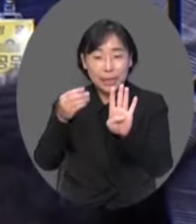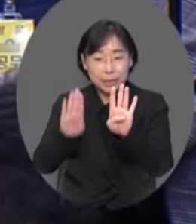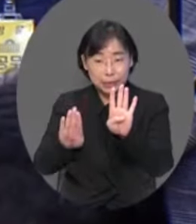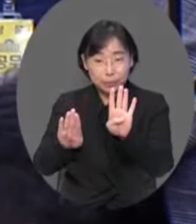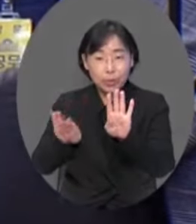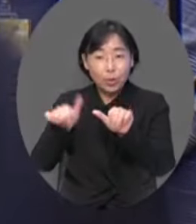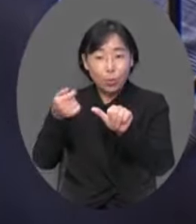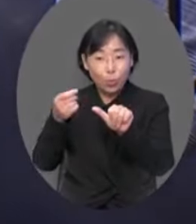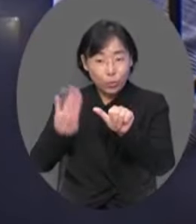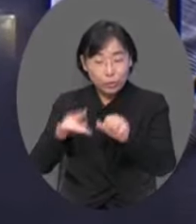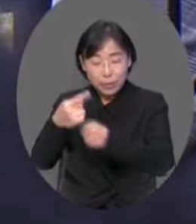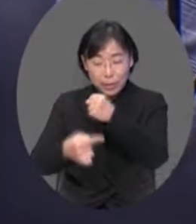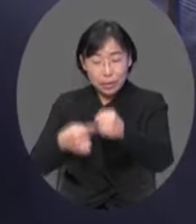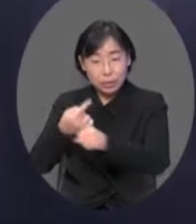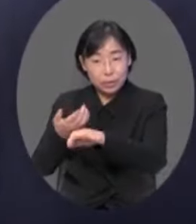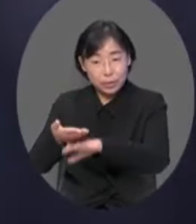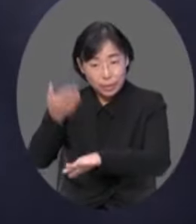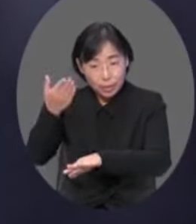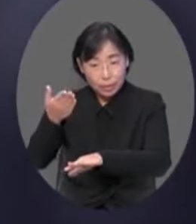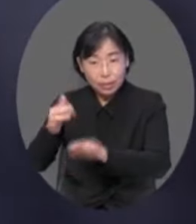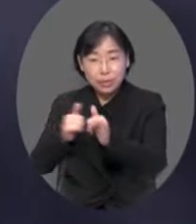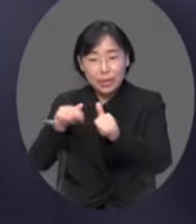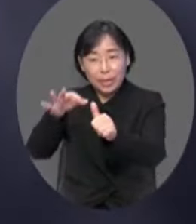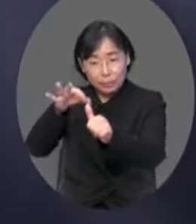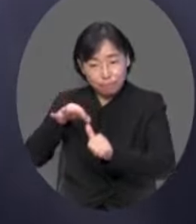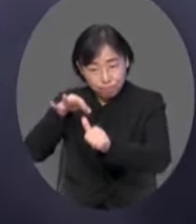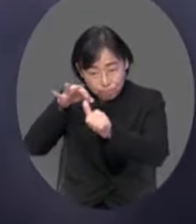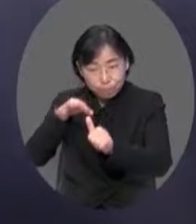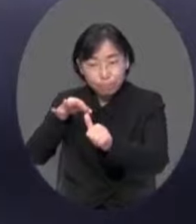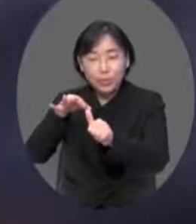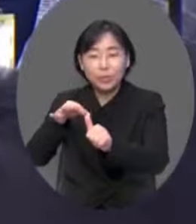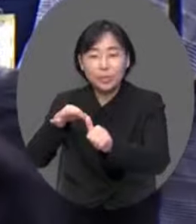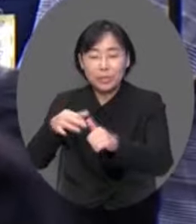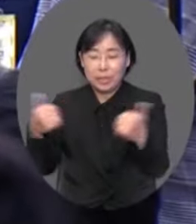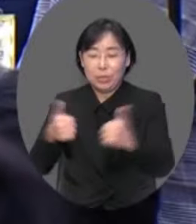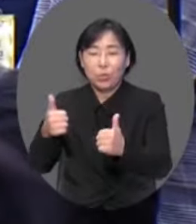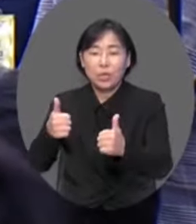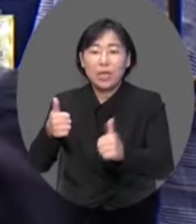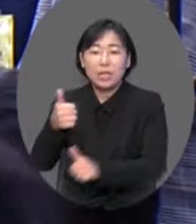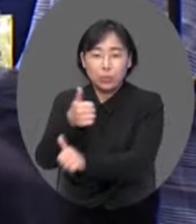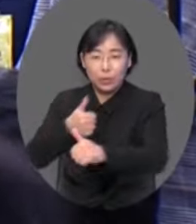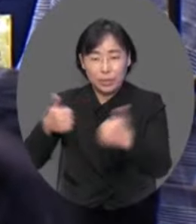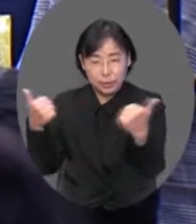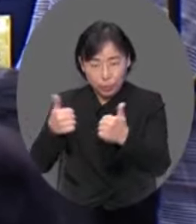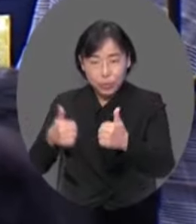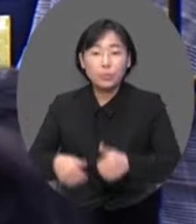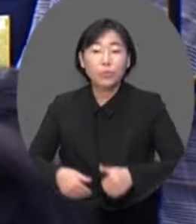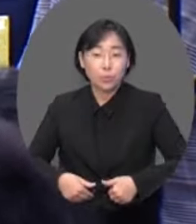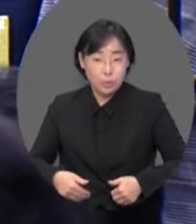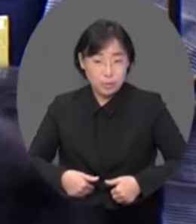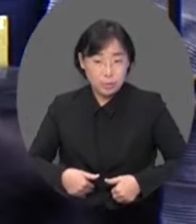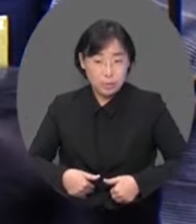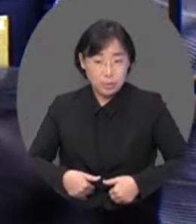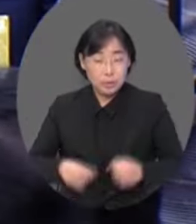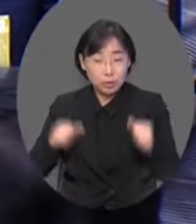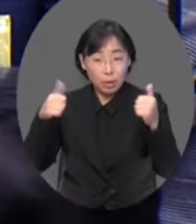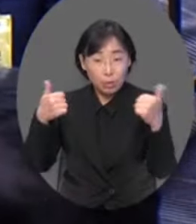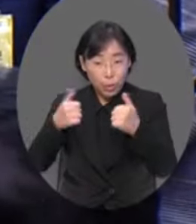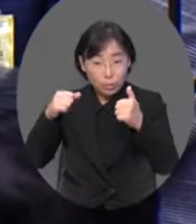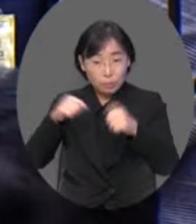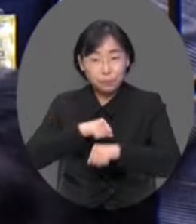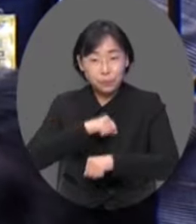반드시 1년 이상 되면은 인사혁신처의 승인을 받아야 합니다. 일체 협의도 없었고 승인도 없었습니다. 불법 파견입니다.